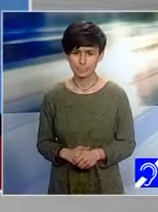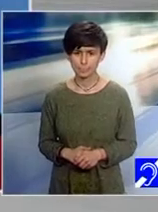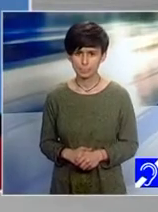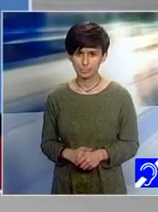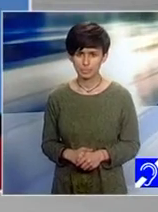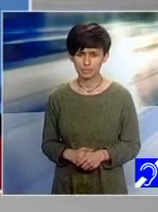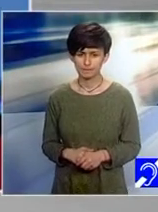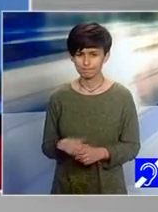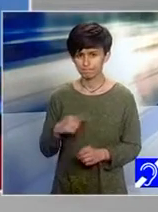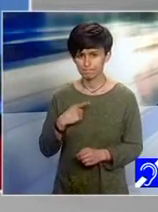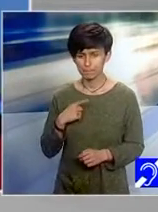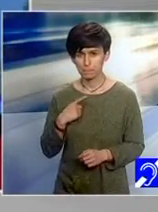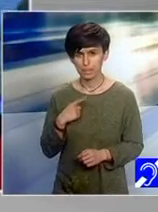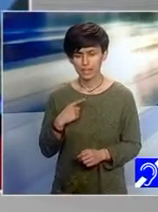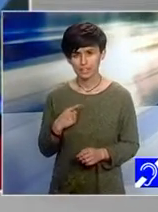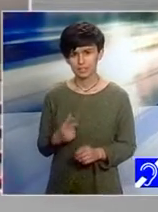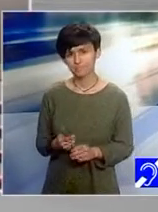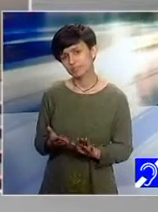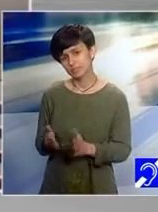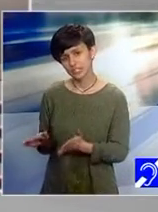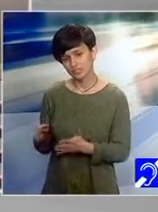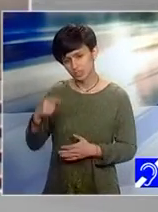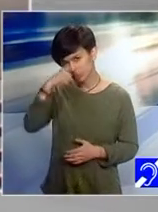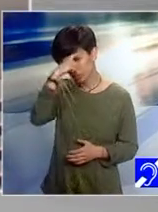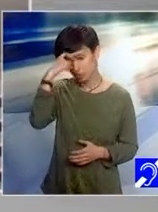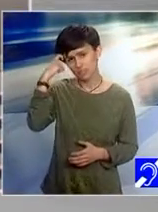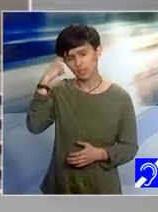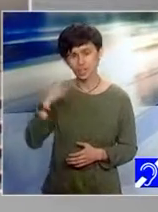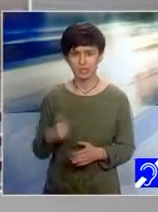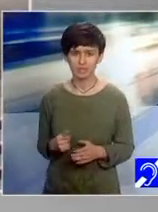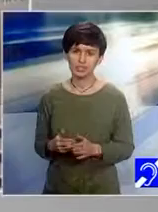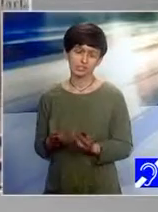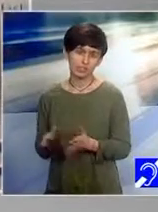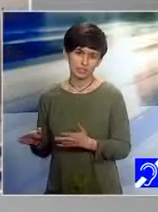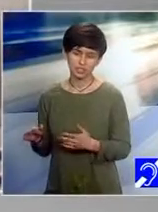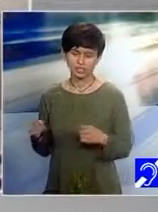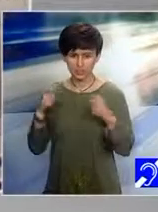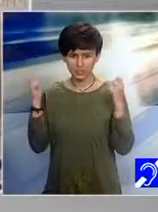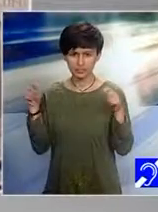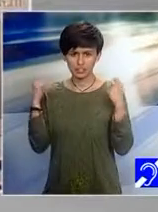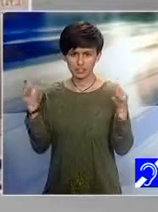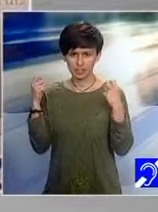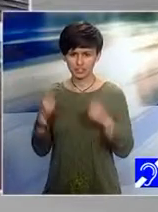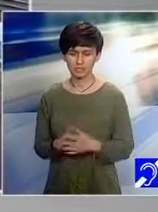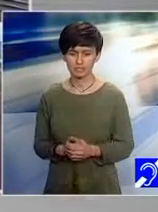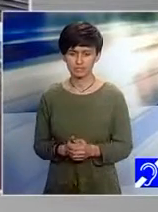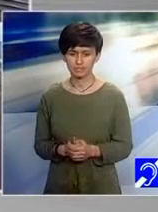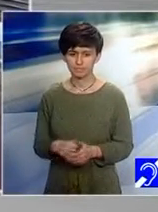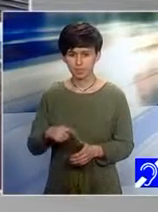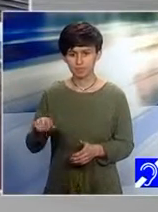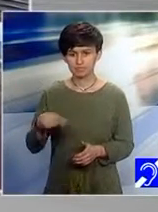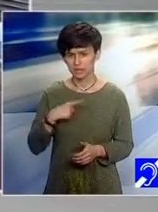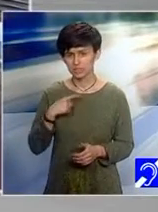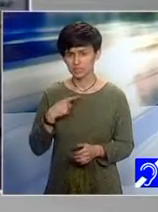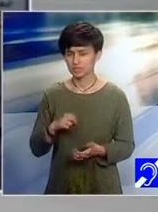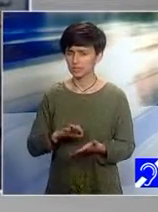Păi începe vara, încep festivalurile. Și atunci noi unde suntem prezenți